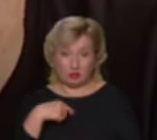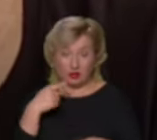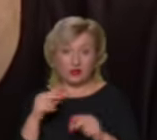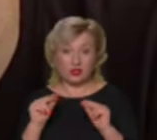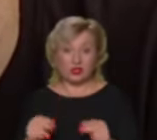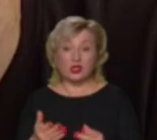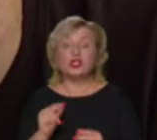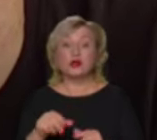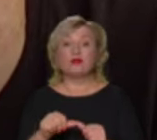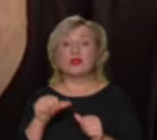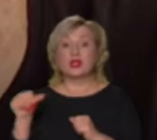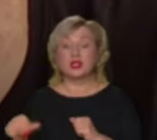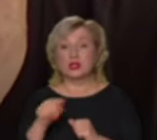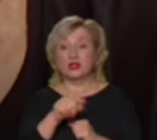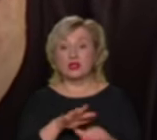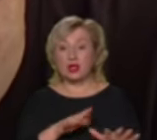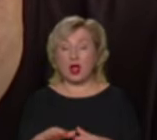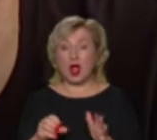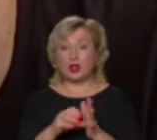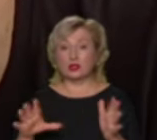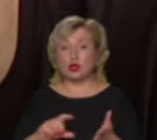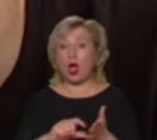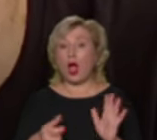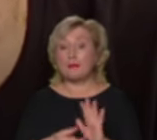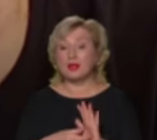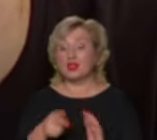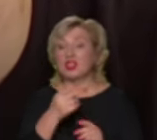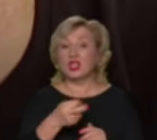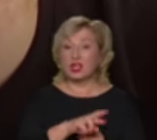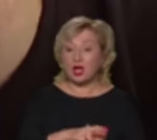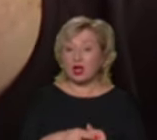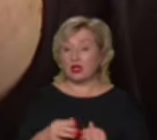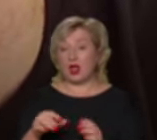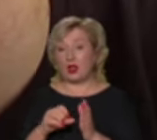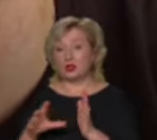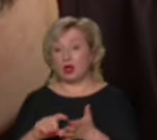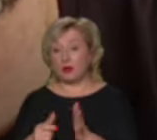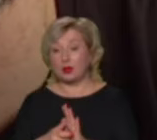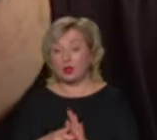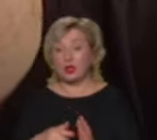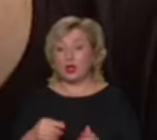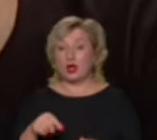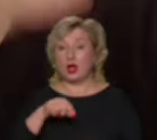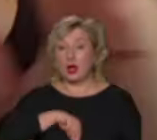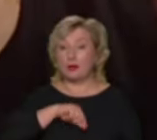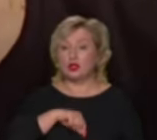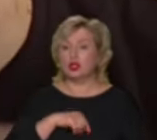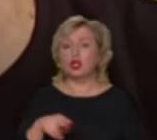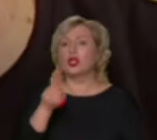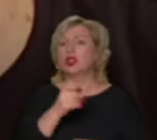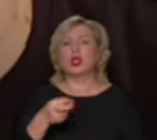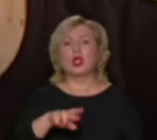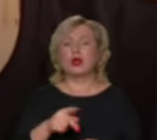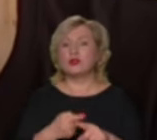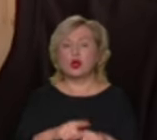чим відрізняється Дія від електронного кабінету. Ні, ну Федоров, щоб не понести репутаційні ризики, сказав, в Дії цього не буде.